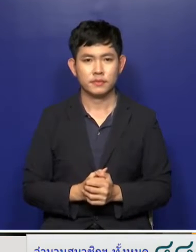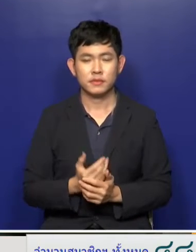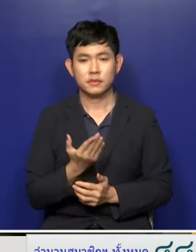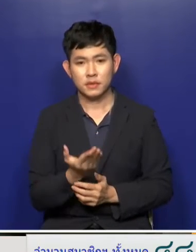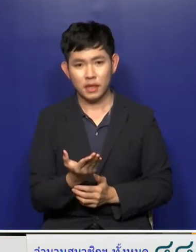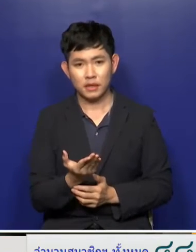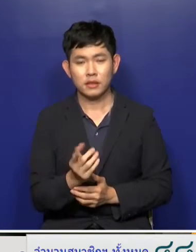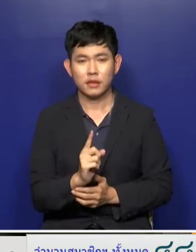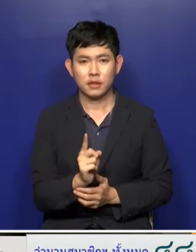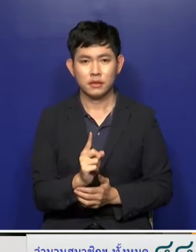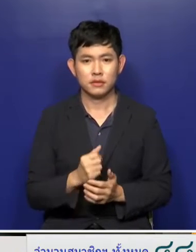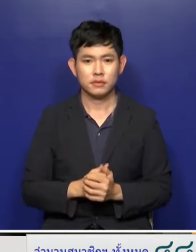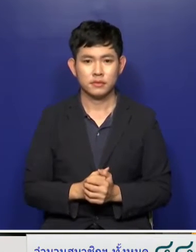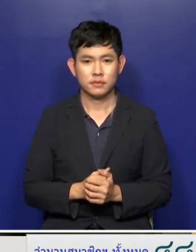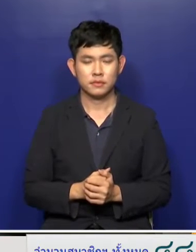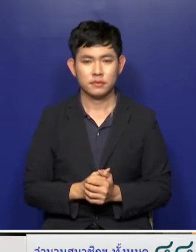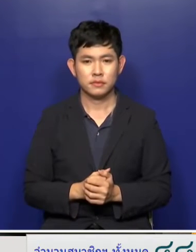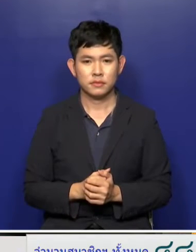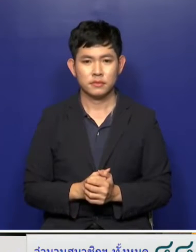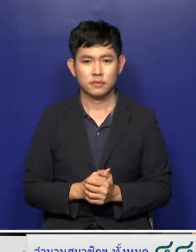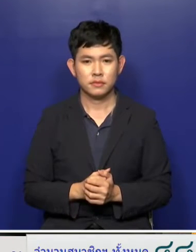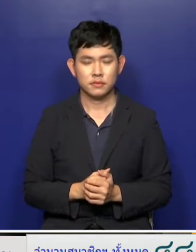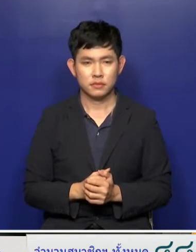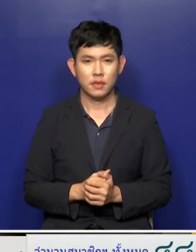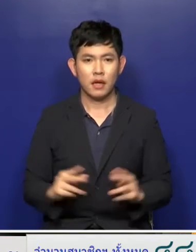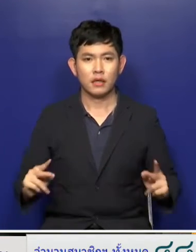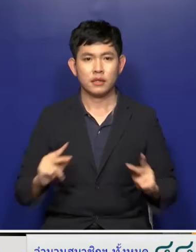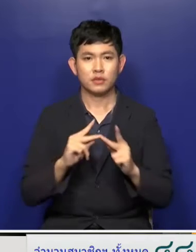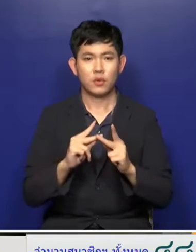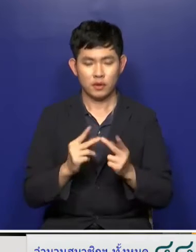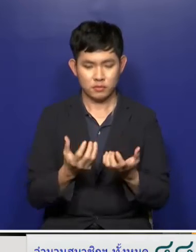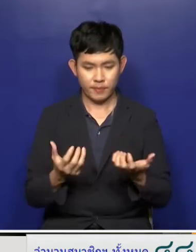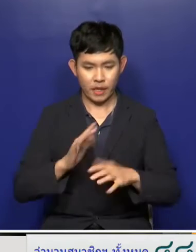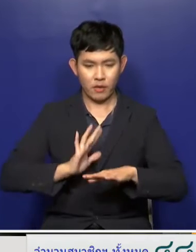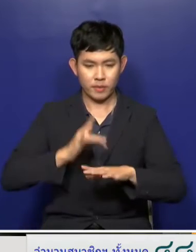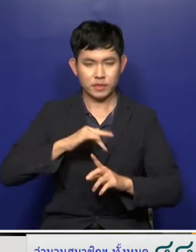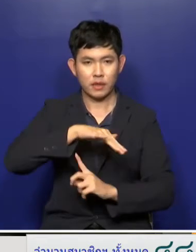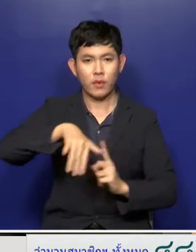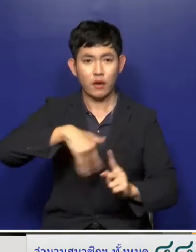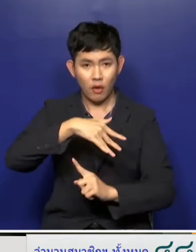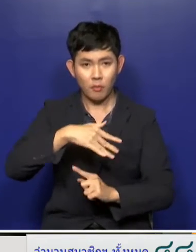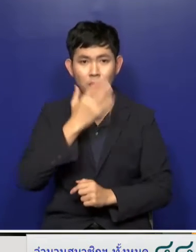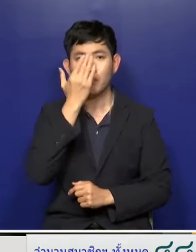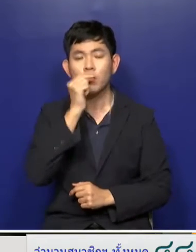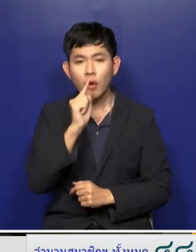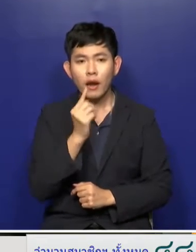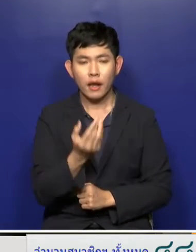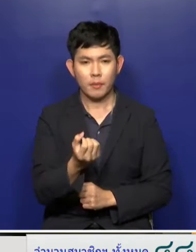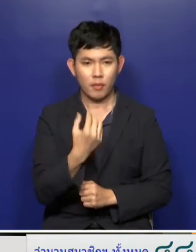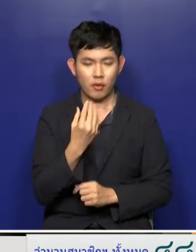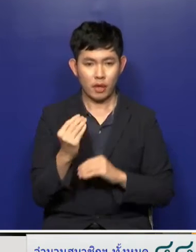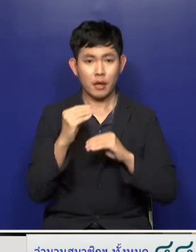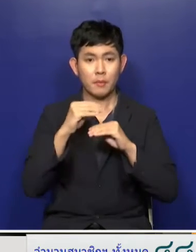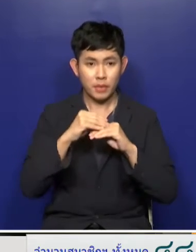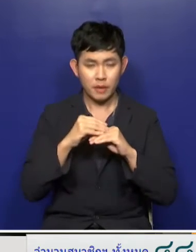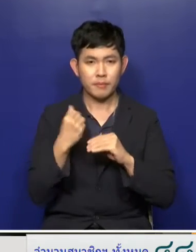ในเรื่องกวงทราชควรธรมชาติเพรว่ท่านบอกวาท่จะเพิมพื้นที่